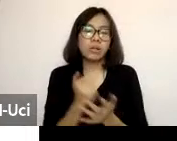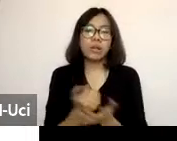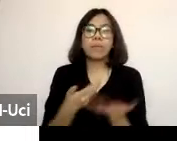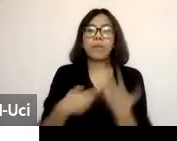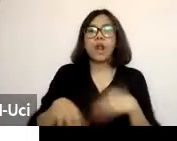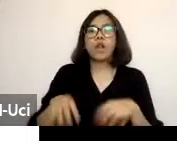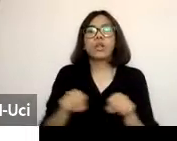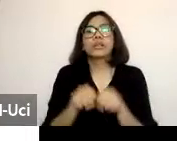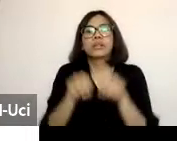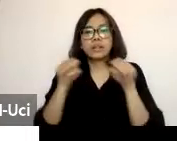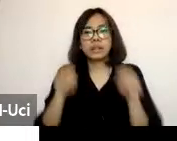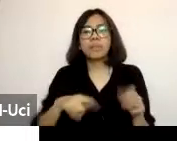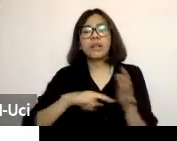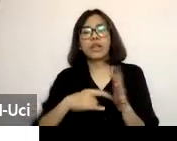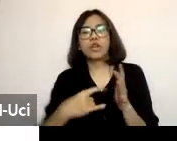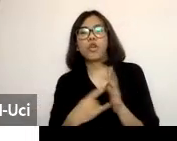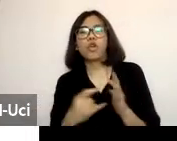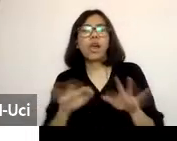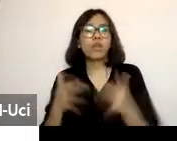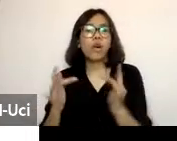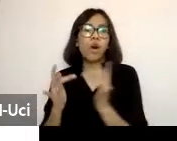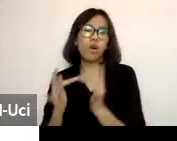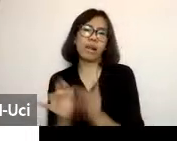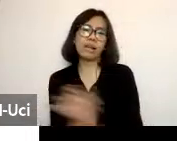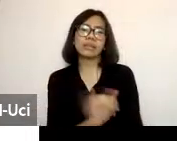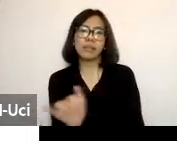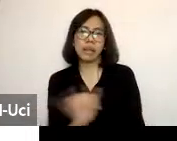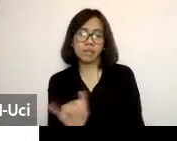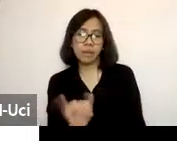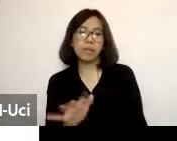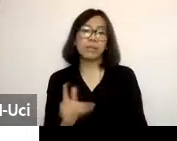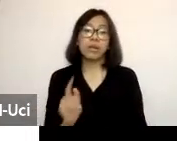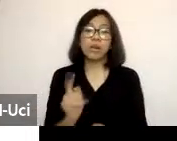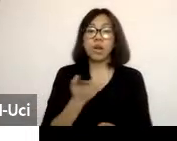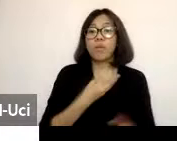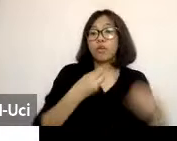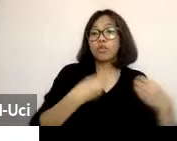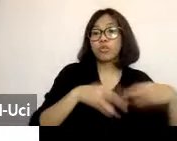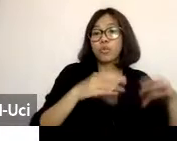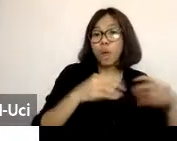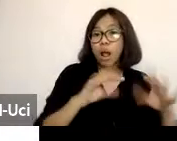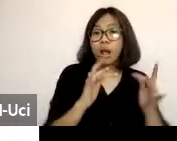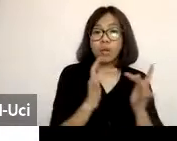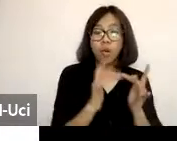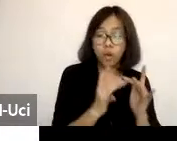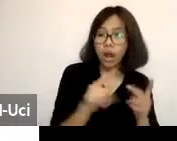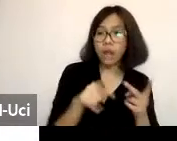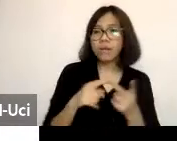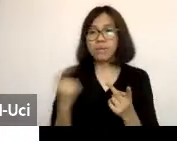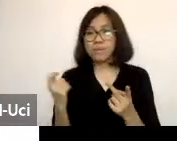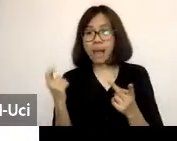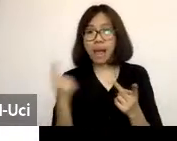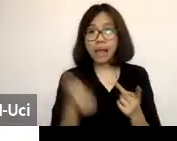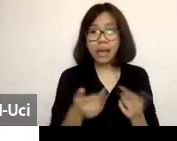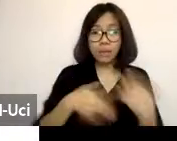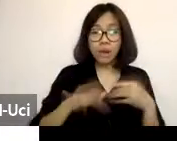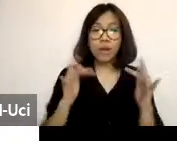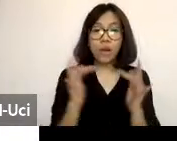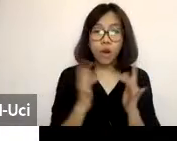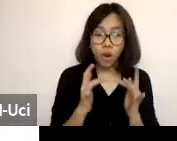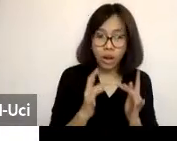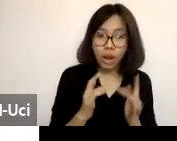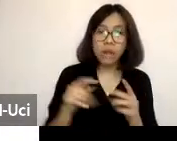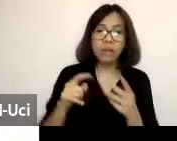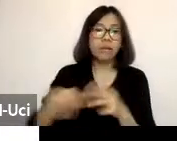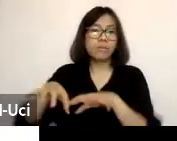konsisten ya artinya perdagangannya elektronik pembayaran elektronik lainnya elektronik mungkinlah terjadi